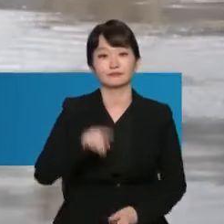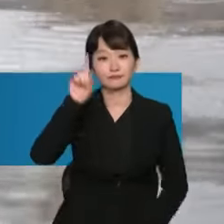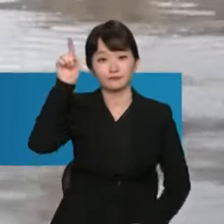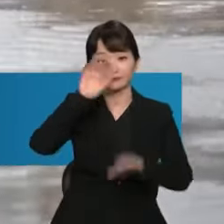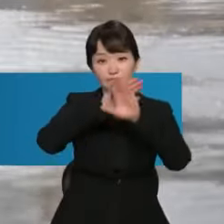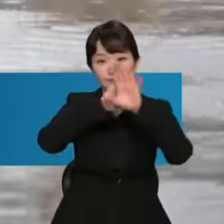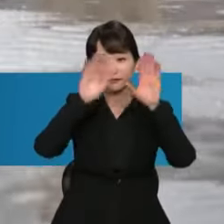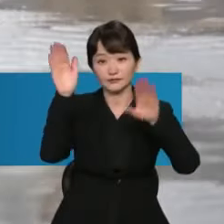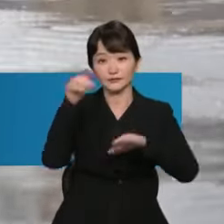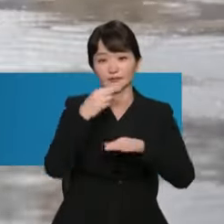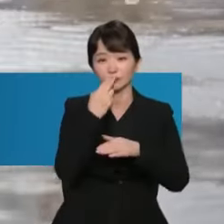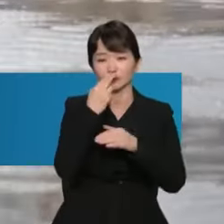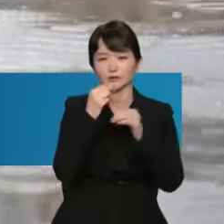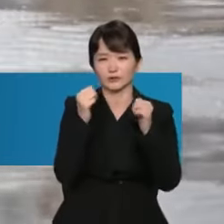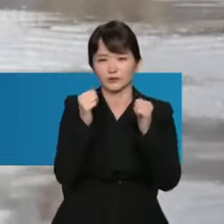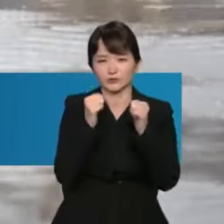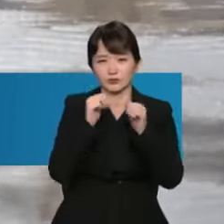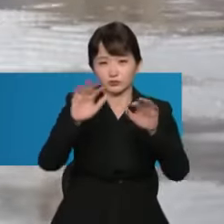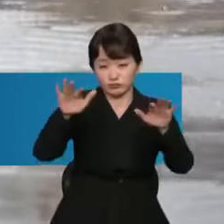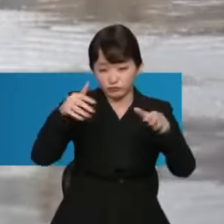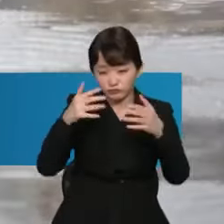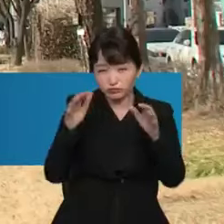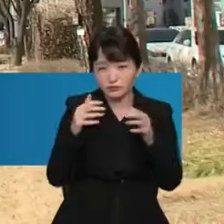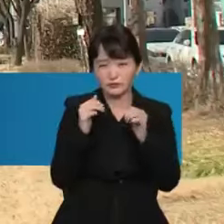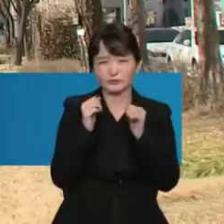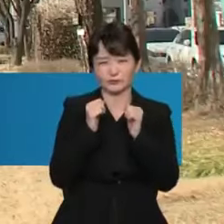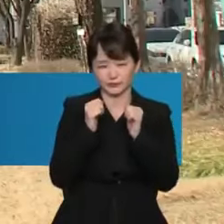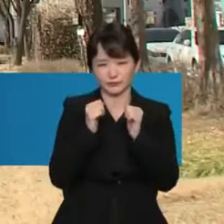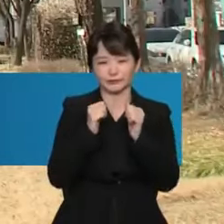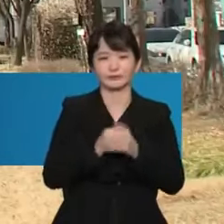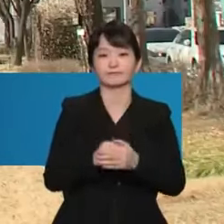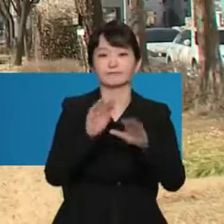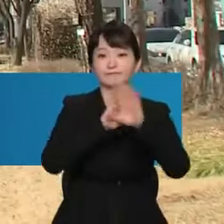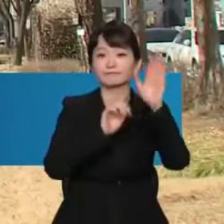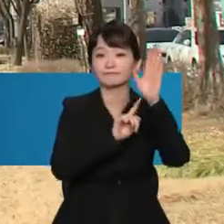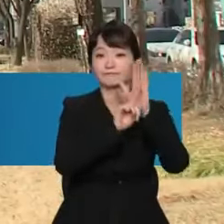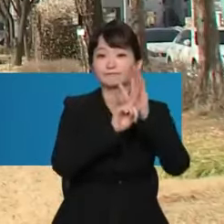내일 낮부터 찬바람이 강해지면서 점차 쌀쌀해질 거란 예보입니다.